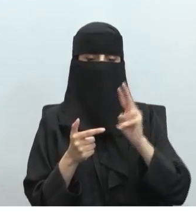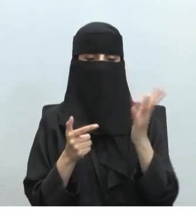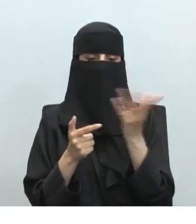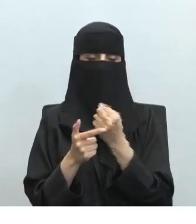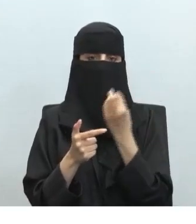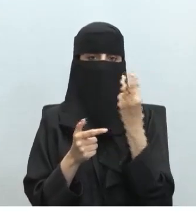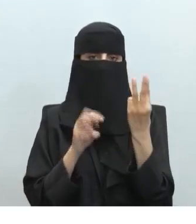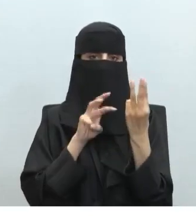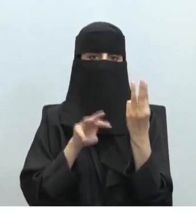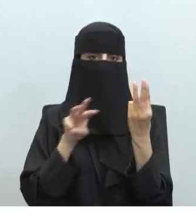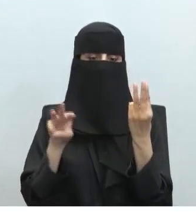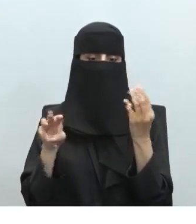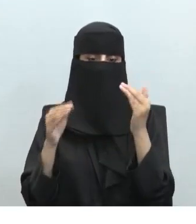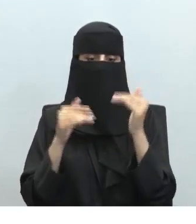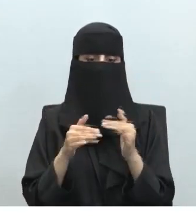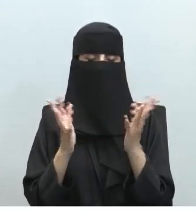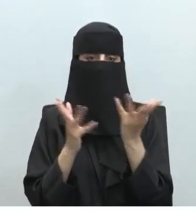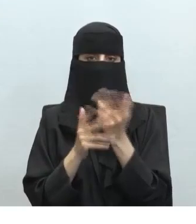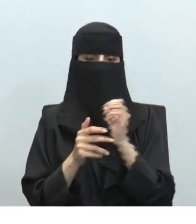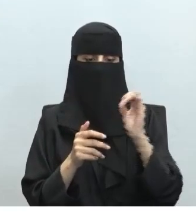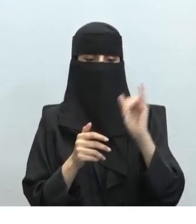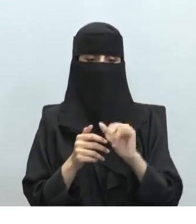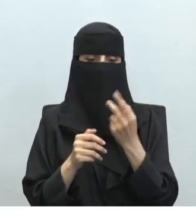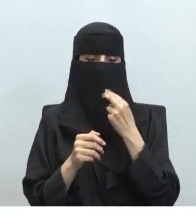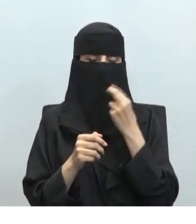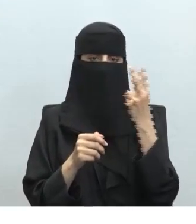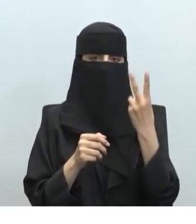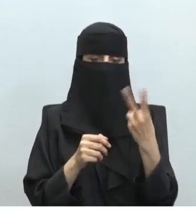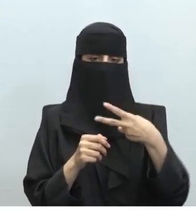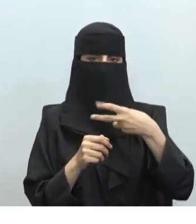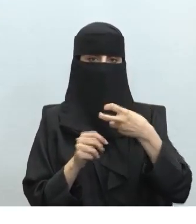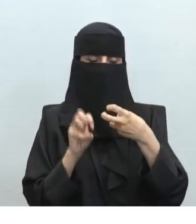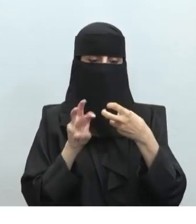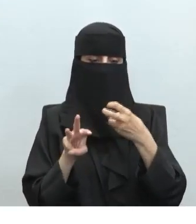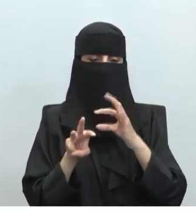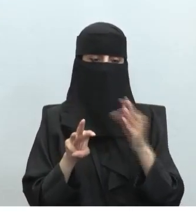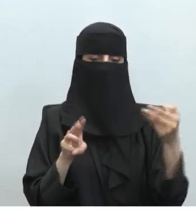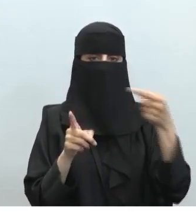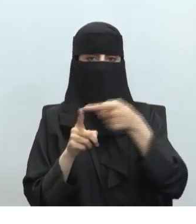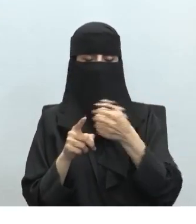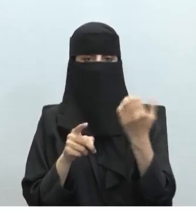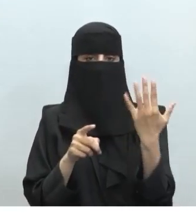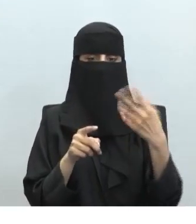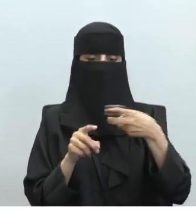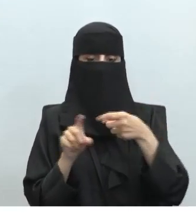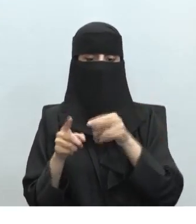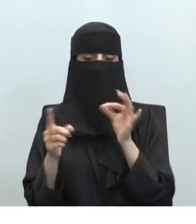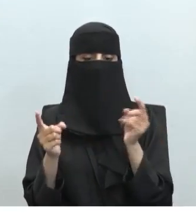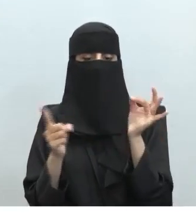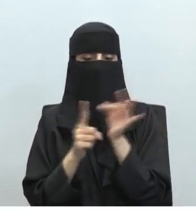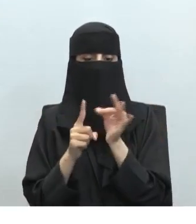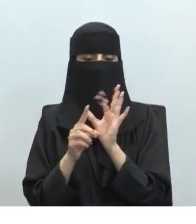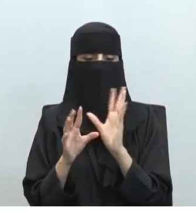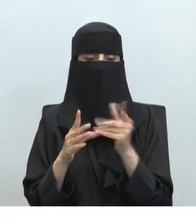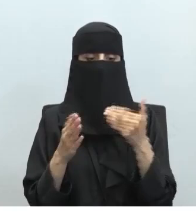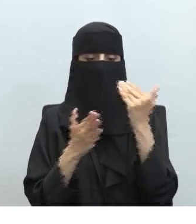الى 25000 جين هذا المشروع يهدف الى تحديد تسلسل وترتيب ثلاثه مليارات نيوكليد